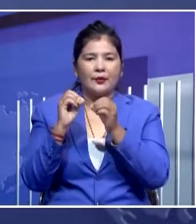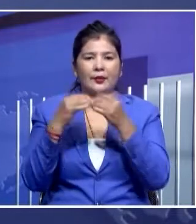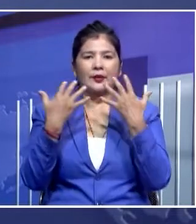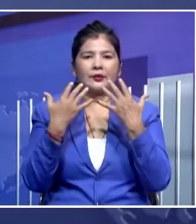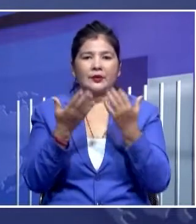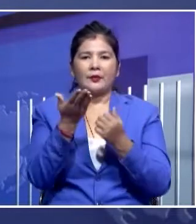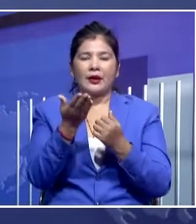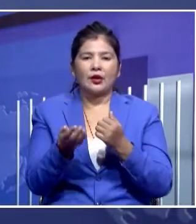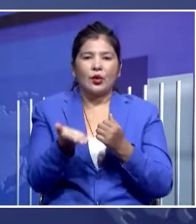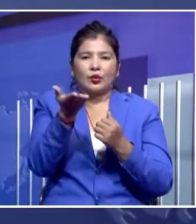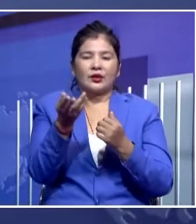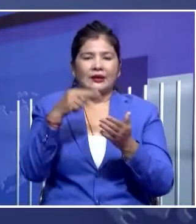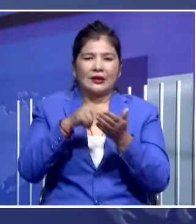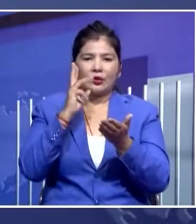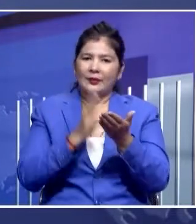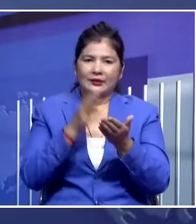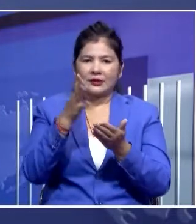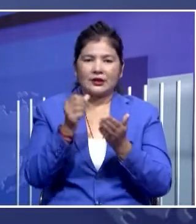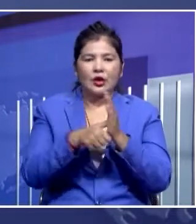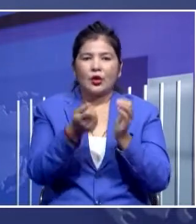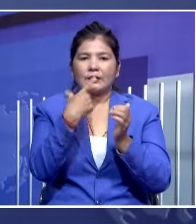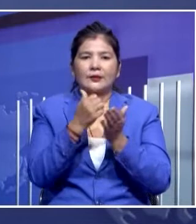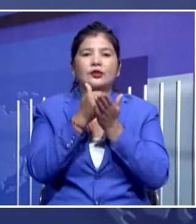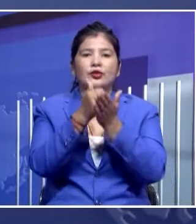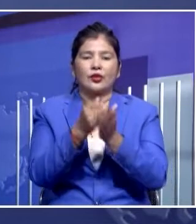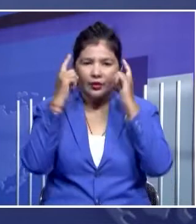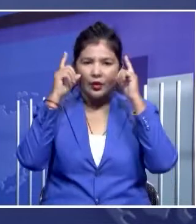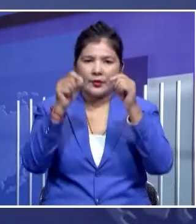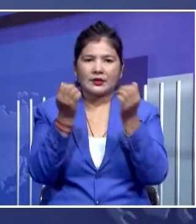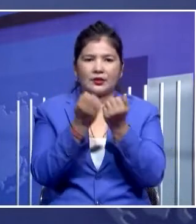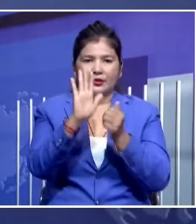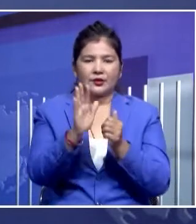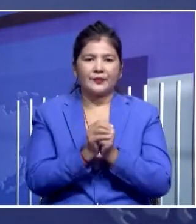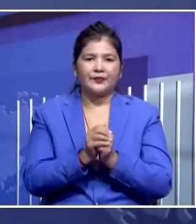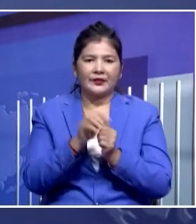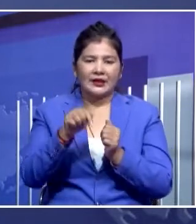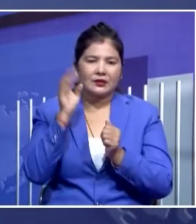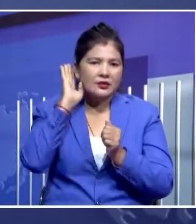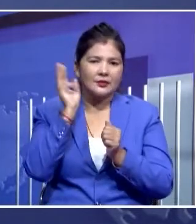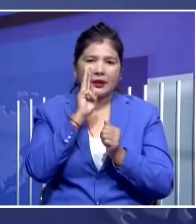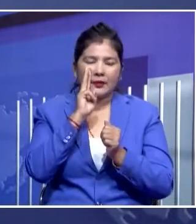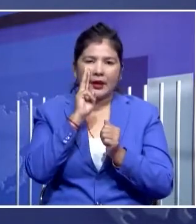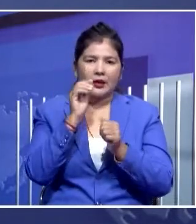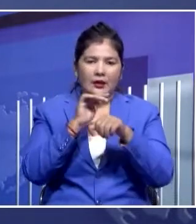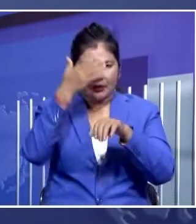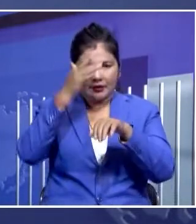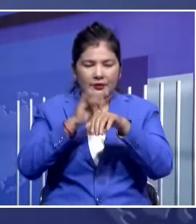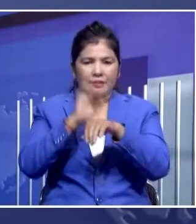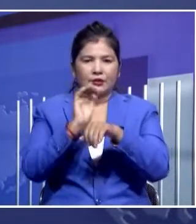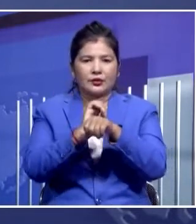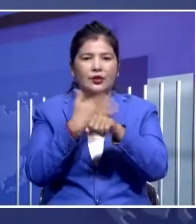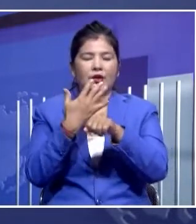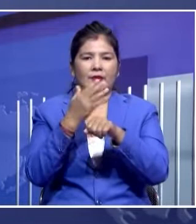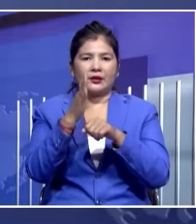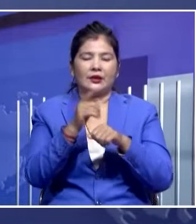हुनुपर्ने माग उठ्न थालेको मात्रै छैन, उपचारमा समेत सहयोगको अपेक्षा गरिएको छ। आजको समाचारमा डेंगीको संक्रमणले